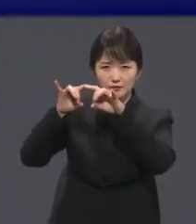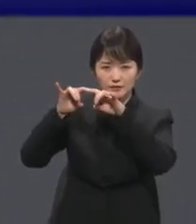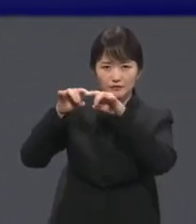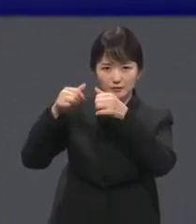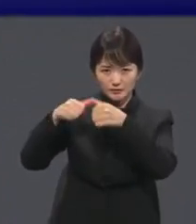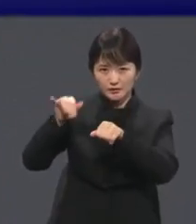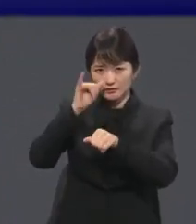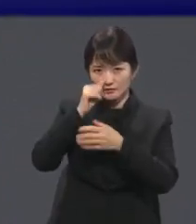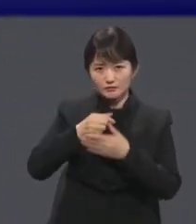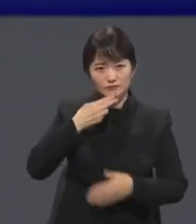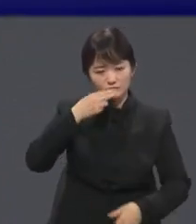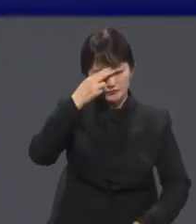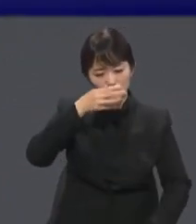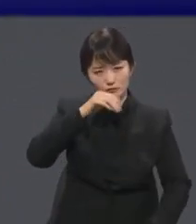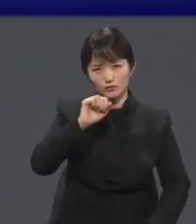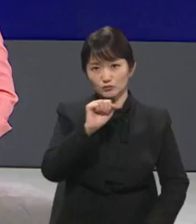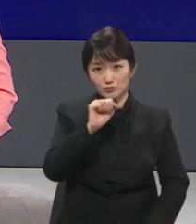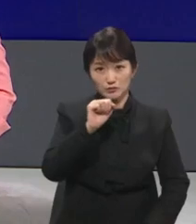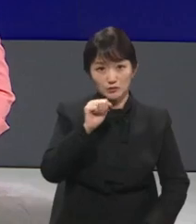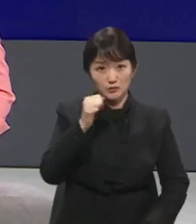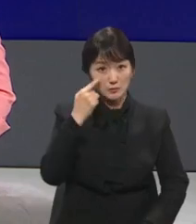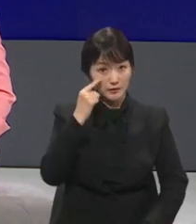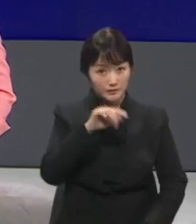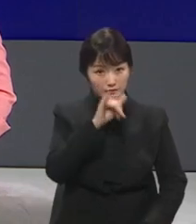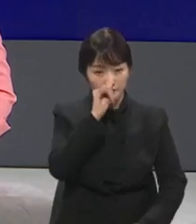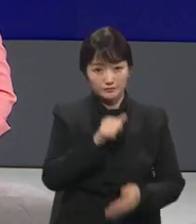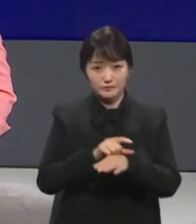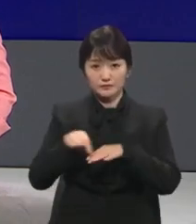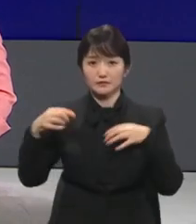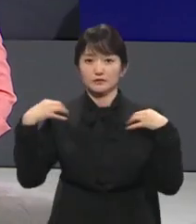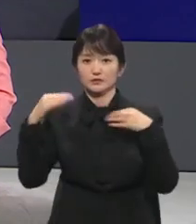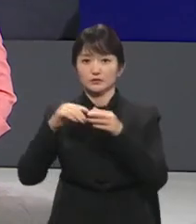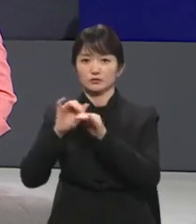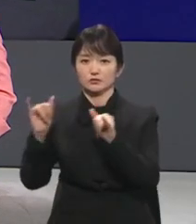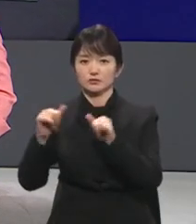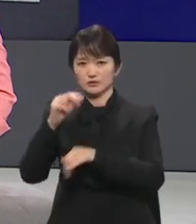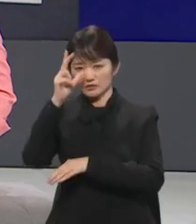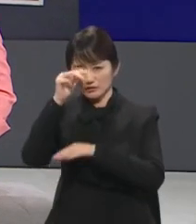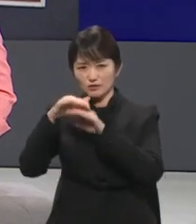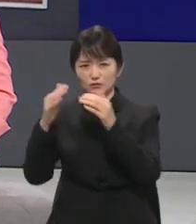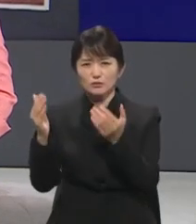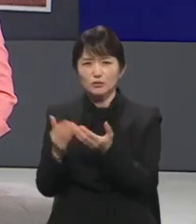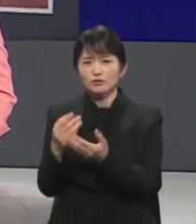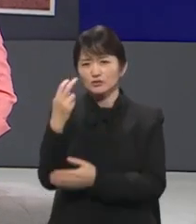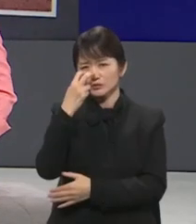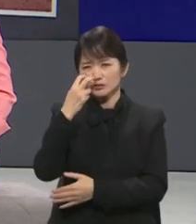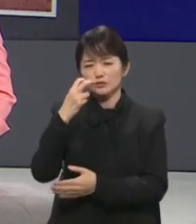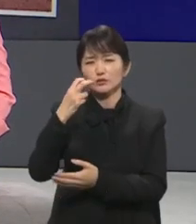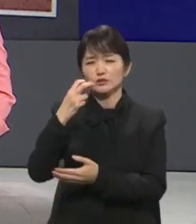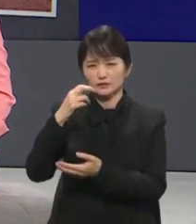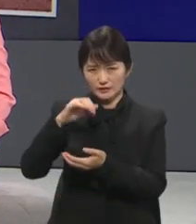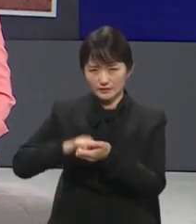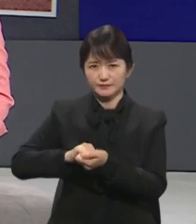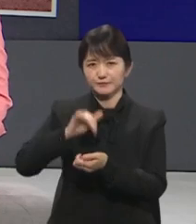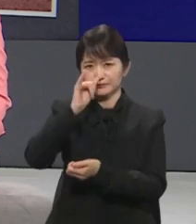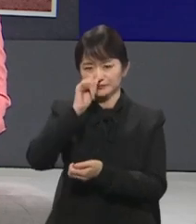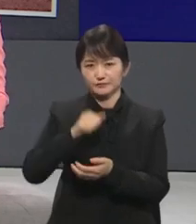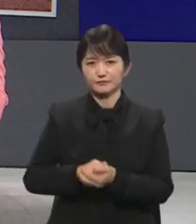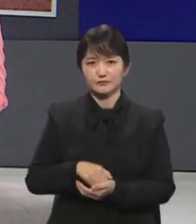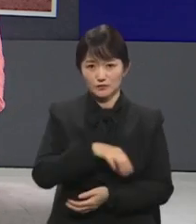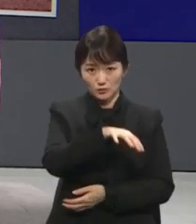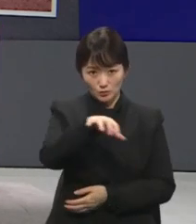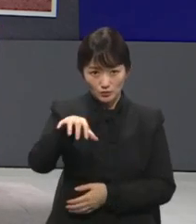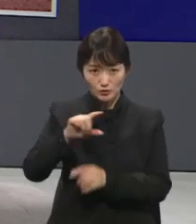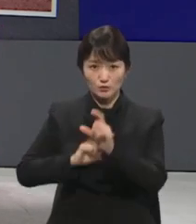발견하는 경우도 있다고 합니다이 지자체 공무원이나 경찰인력이이 모든 걸 다 점검하기에는 한계가 있잖아요 그런 사각